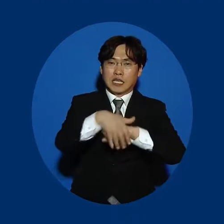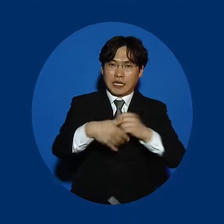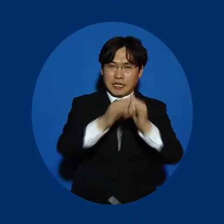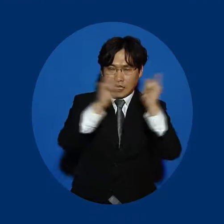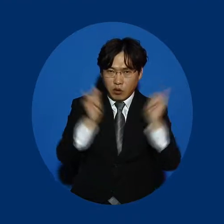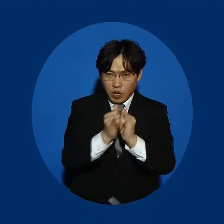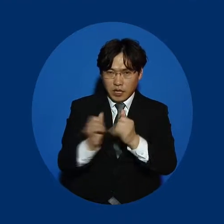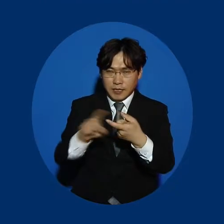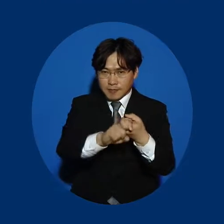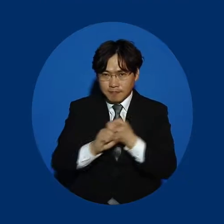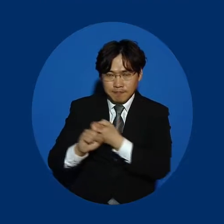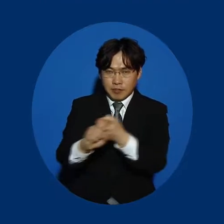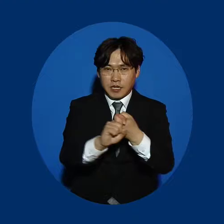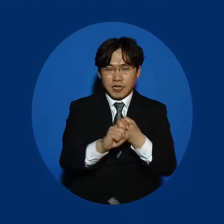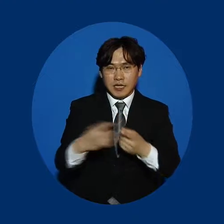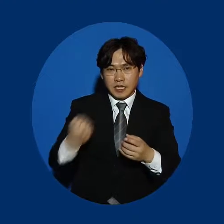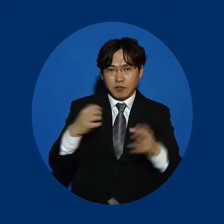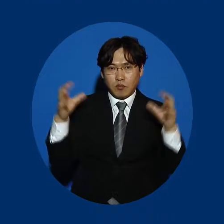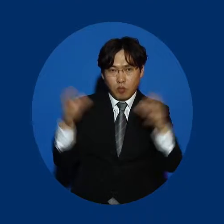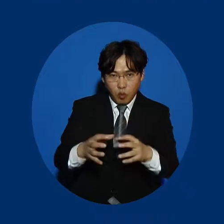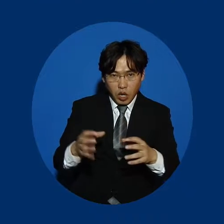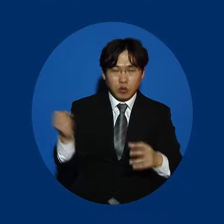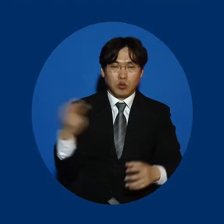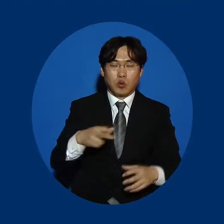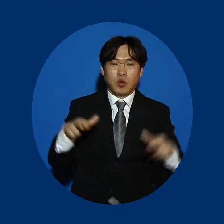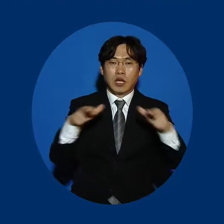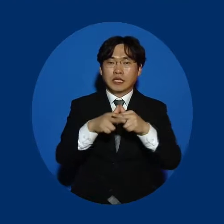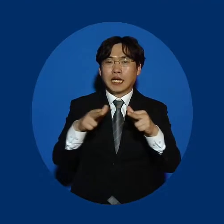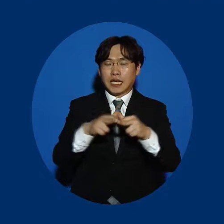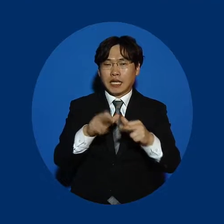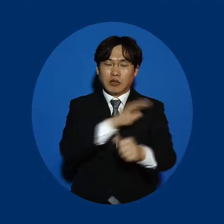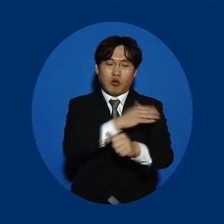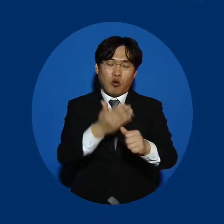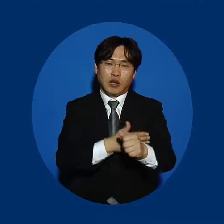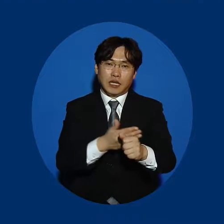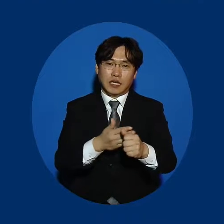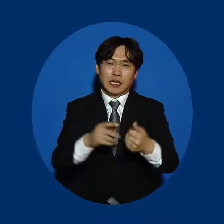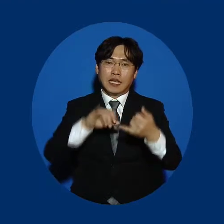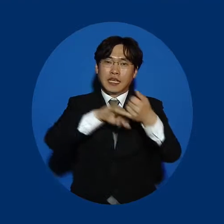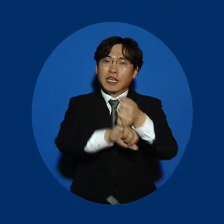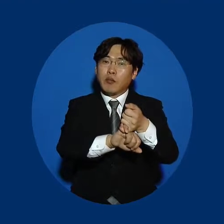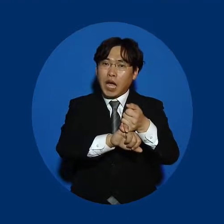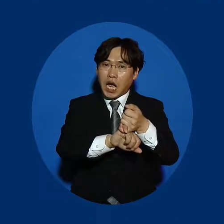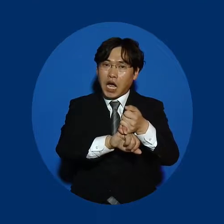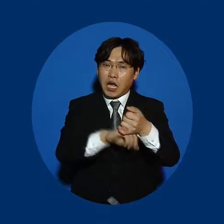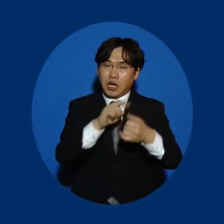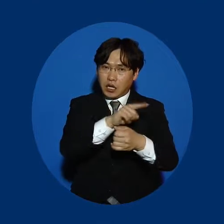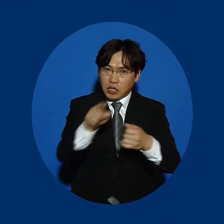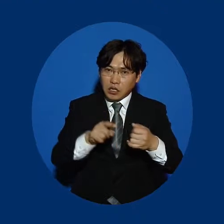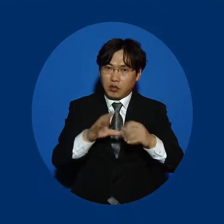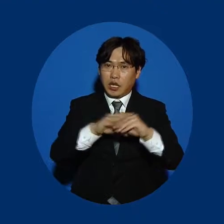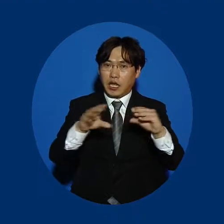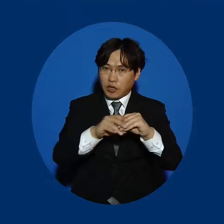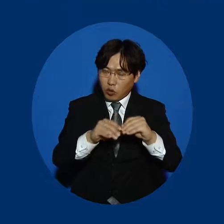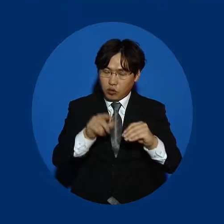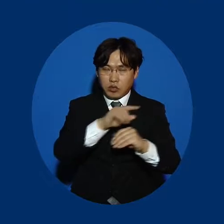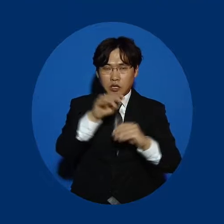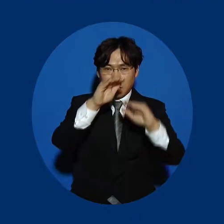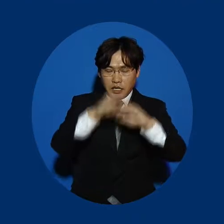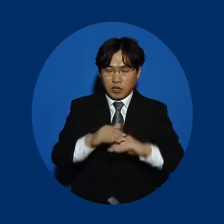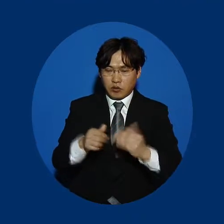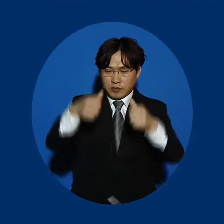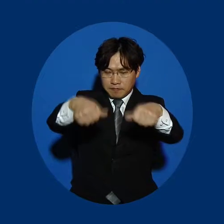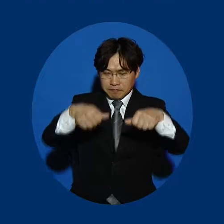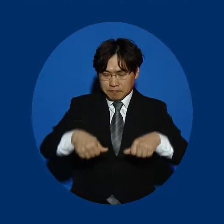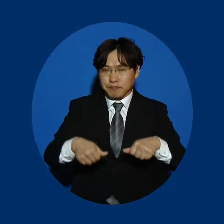다음에 CRPD 국제장애인 권리협약 지금 그 유보가 돼 있는 이 선택 규정서에 대한 이 그